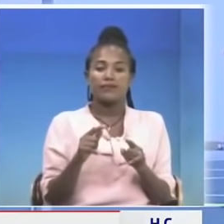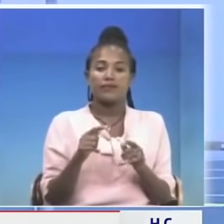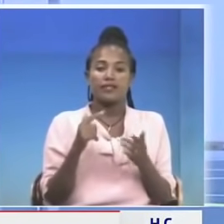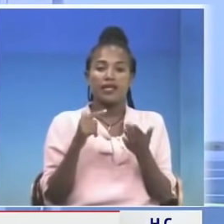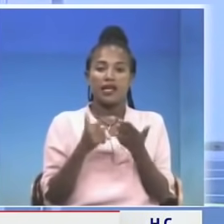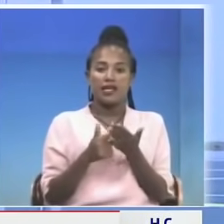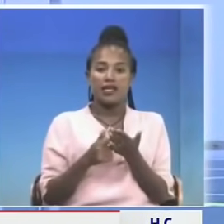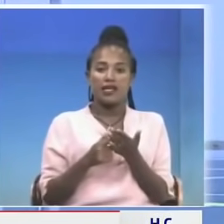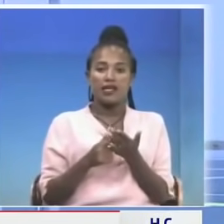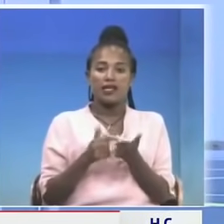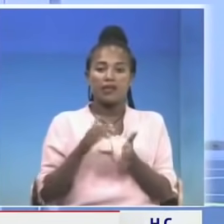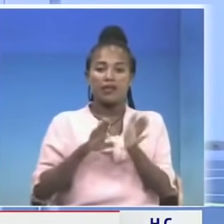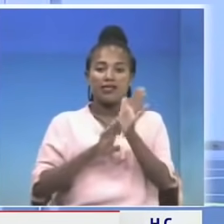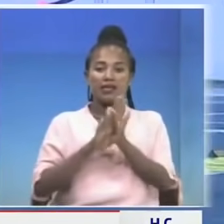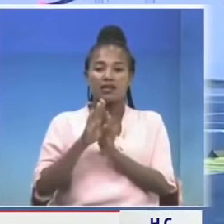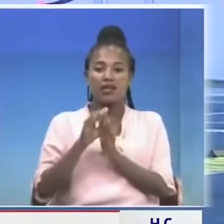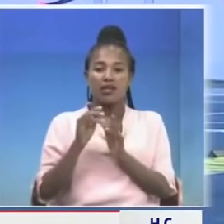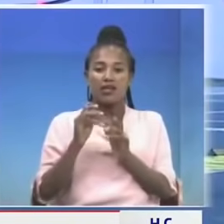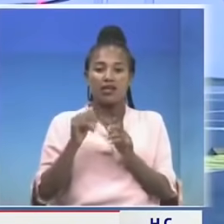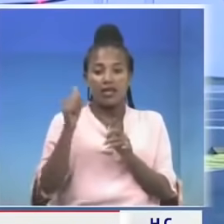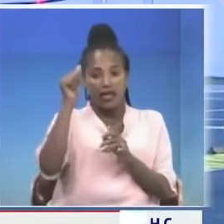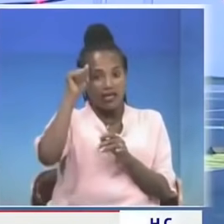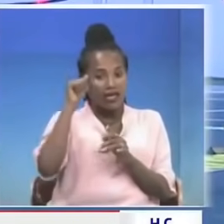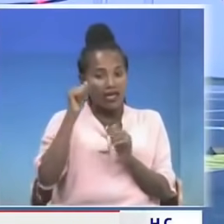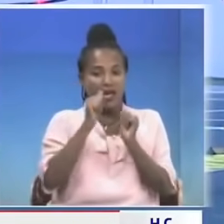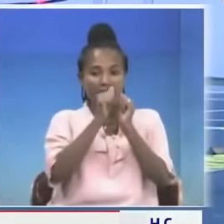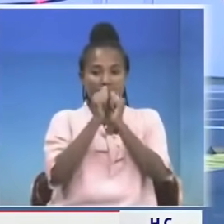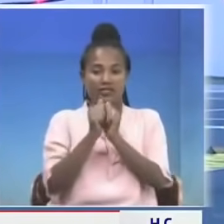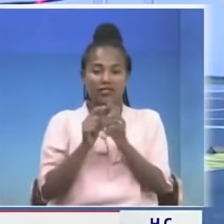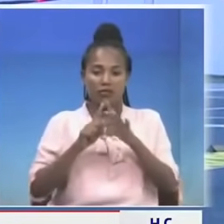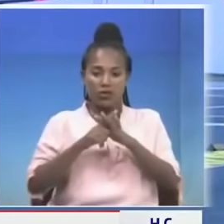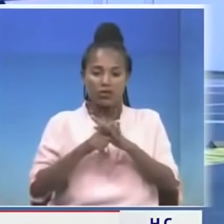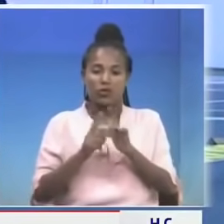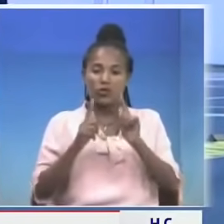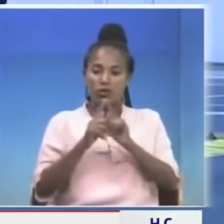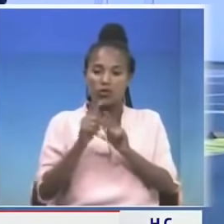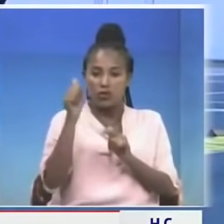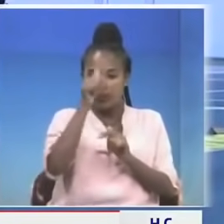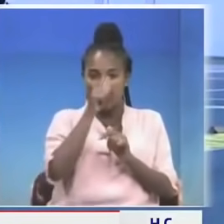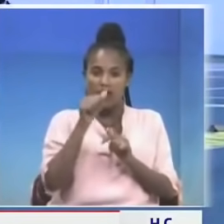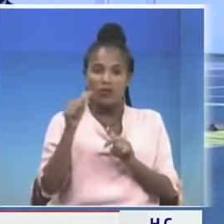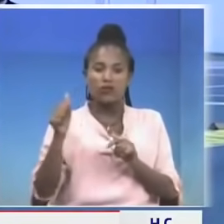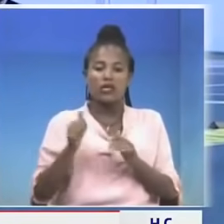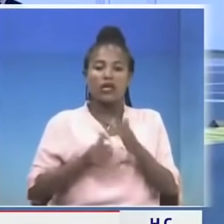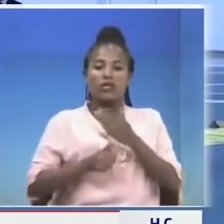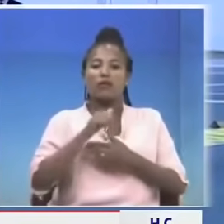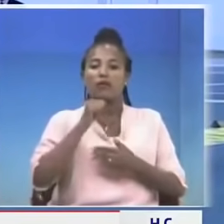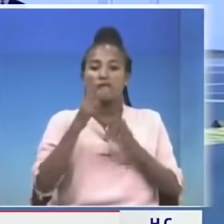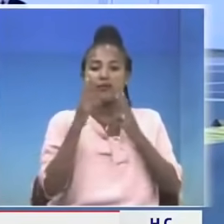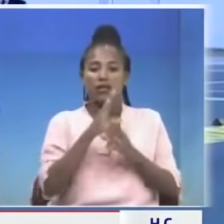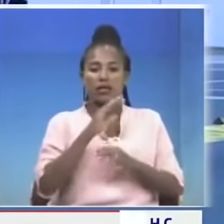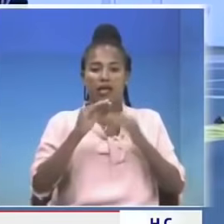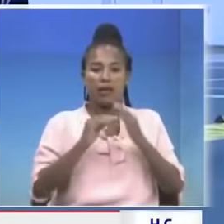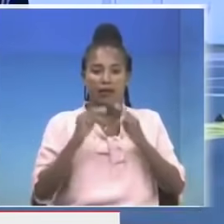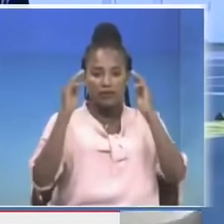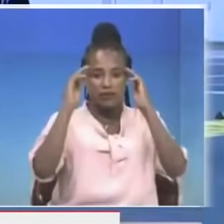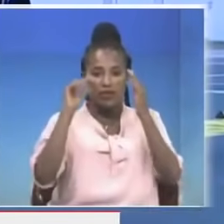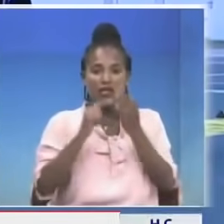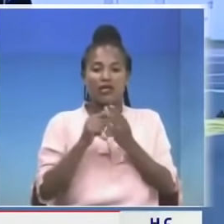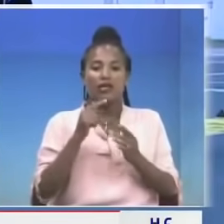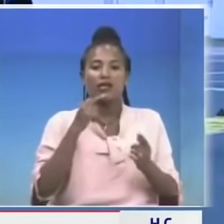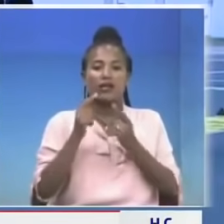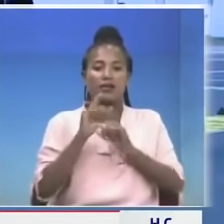እሱን እንደሚያሳድግና ከኤርትራ ጋር አዲስ የጀመረችው ኢትዮጵያ ግንኙነት ሌሎችን እንደማይጎዳ ለማሳየትና ከጠቅላይ ሚኒስትሩም ይህን ንግግር